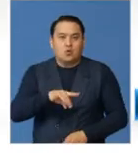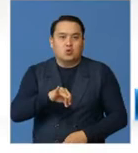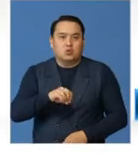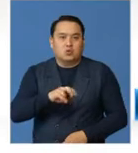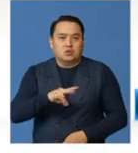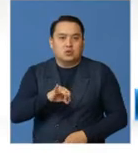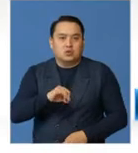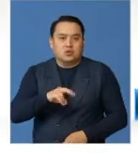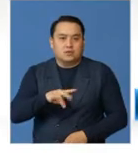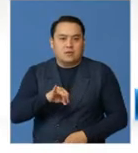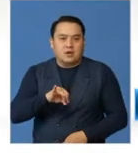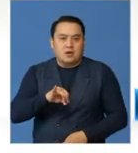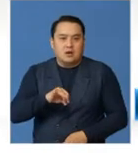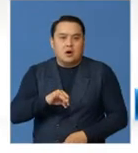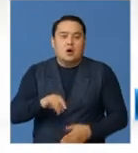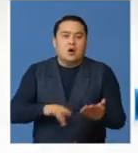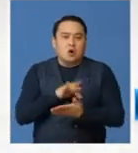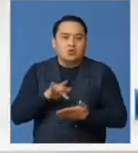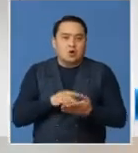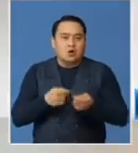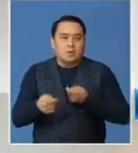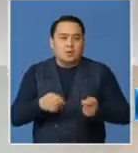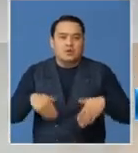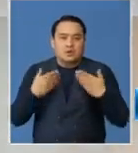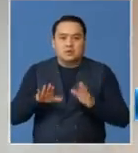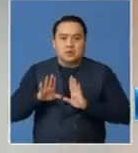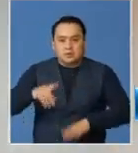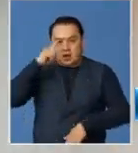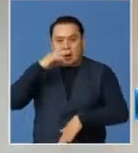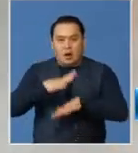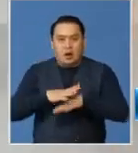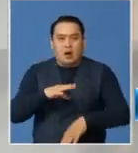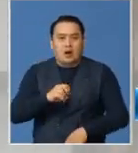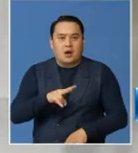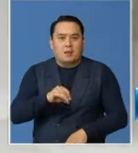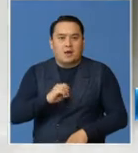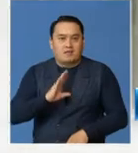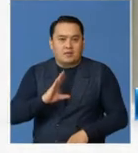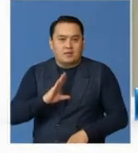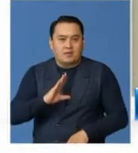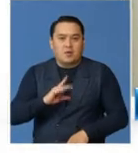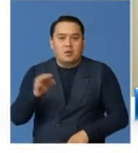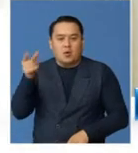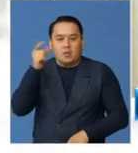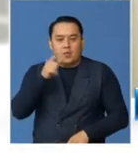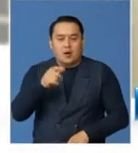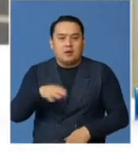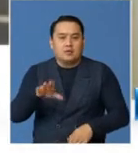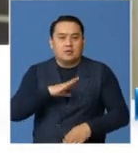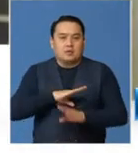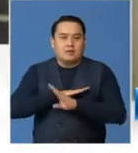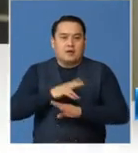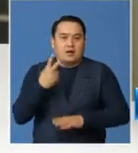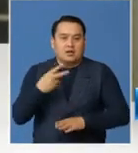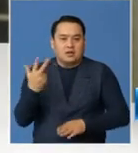Мурат Муржуринов. Городскую администрацию представил заместитель акима Алматы Арман Кырыкбаев. Напомним, Байпаков скончался